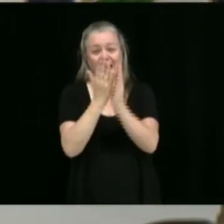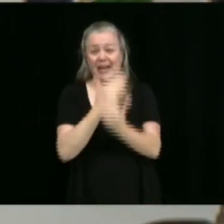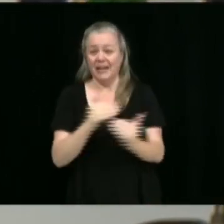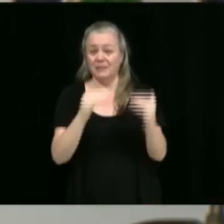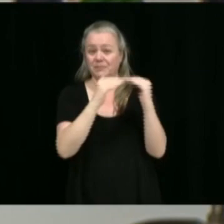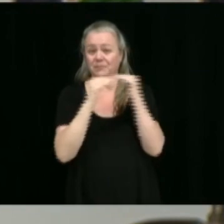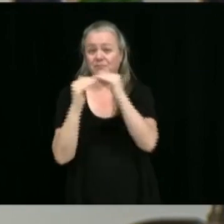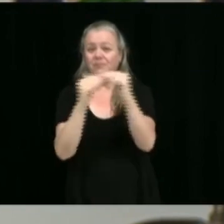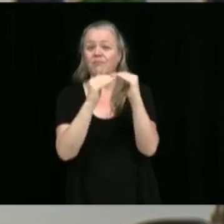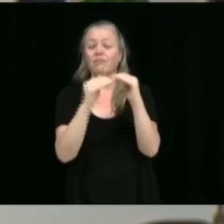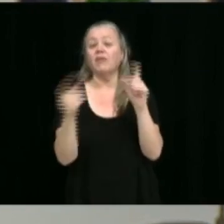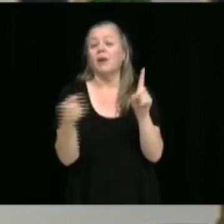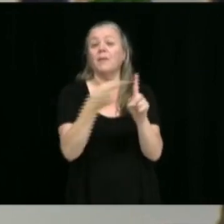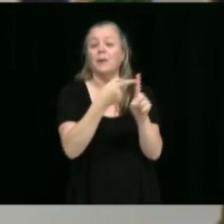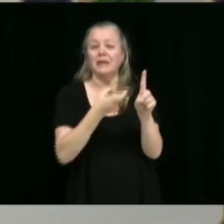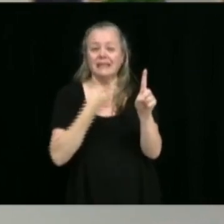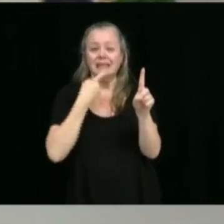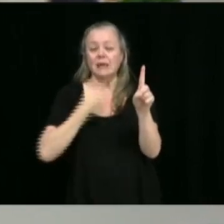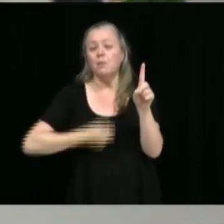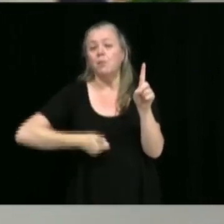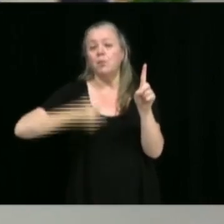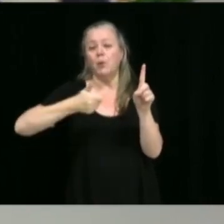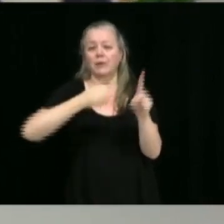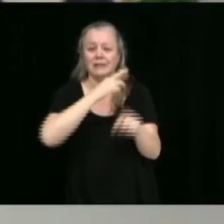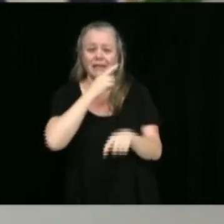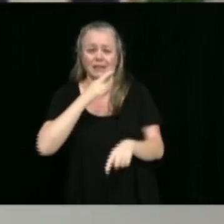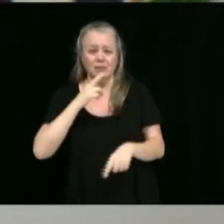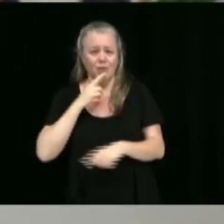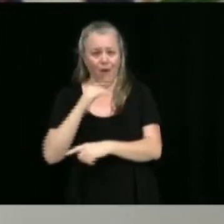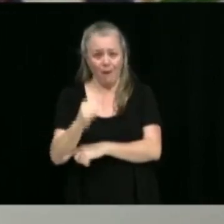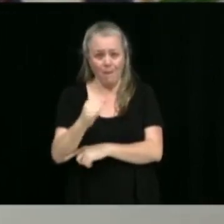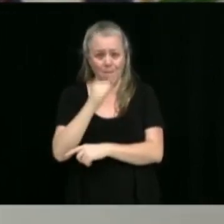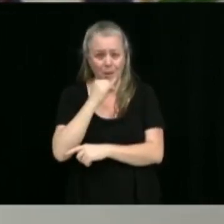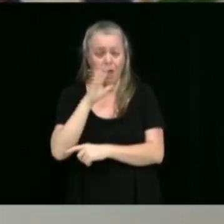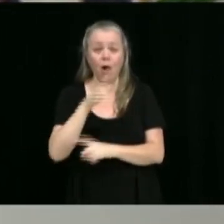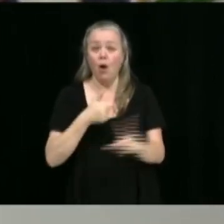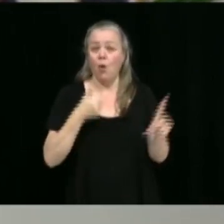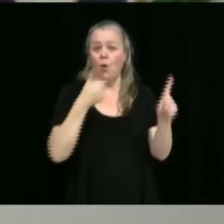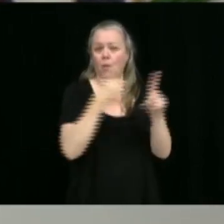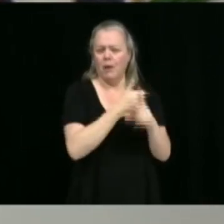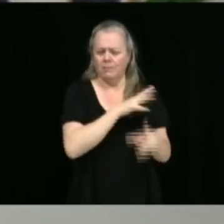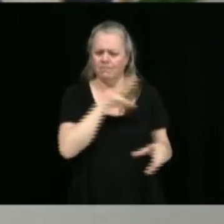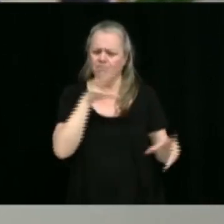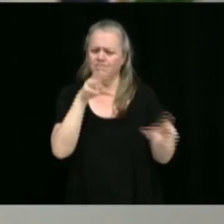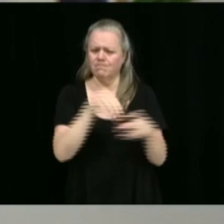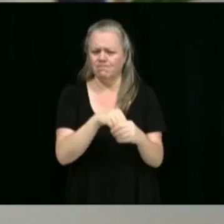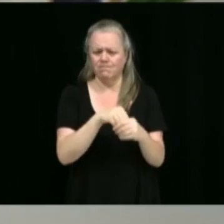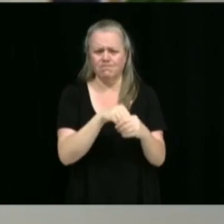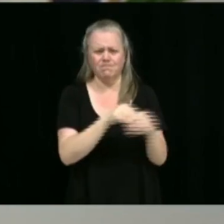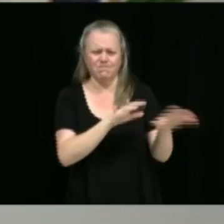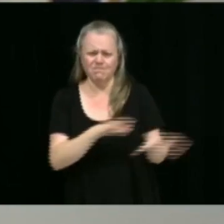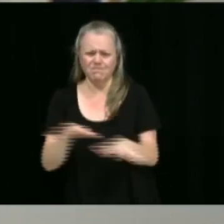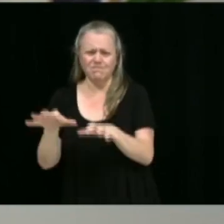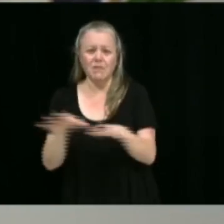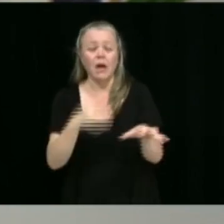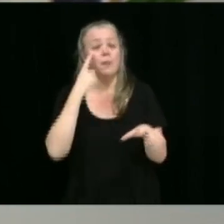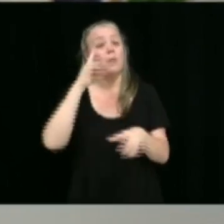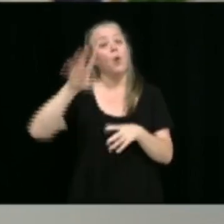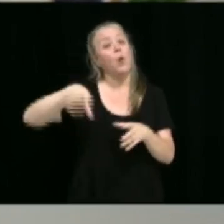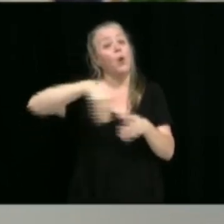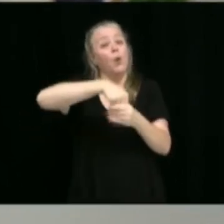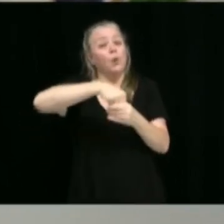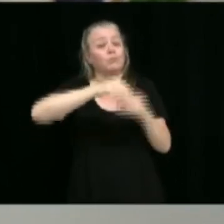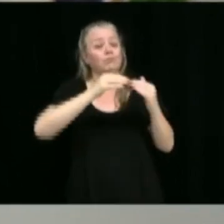Plus Restaurant Bar pour son engagement et son dévouement exceptionnel envers l'intégration des personnes ayant une